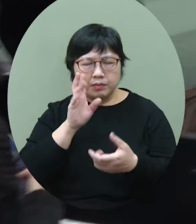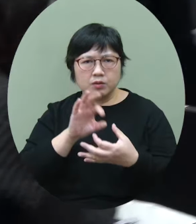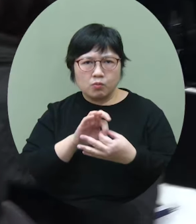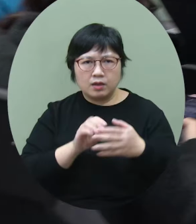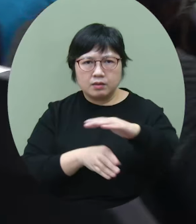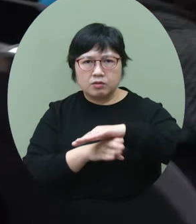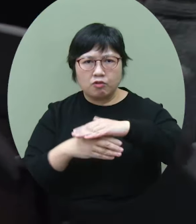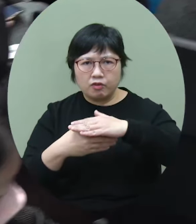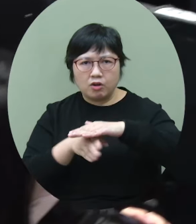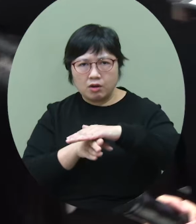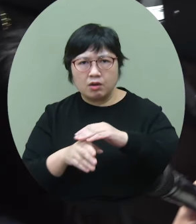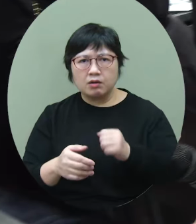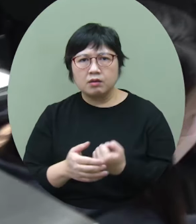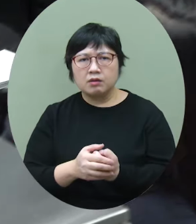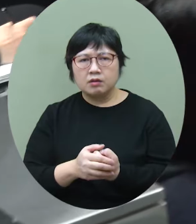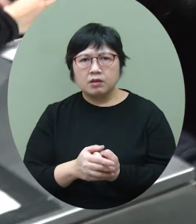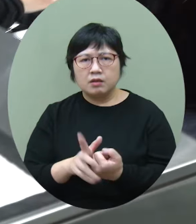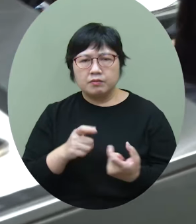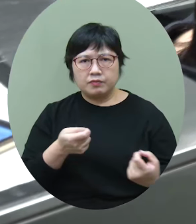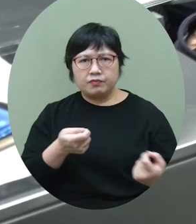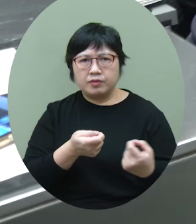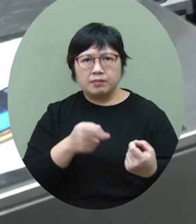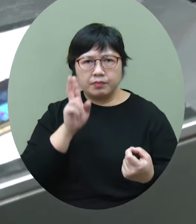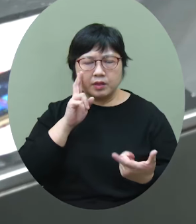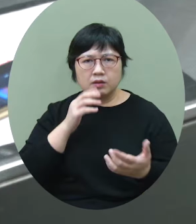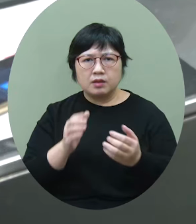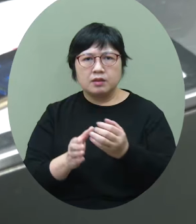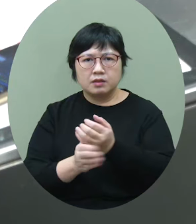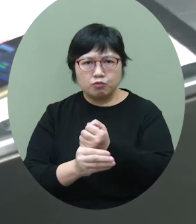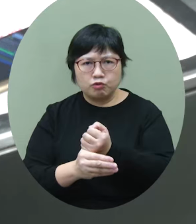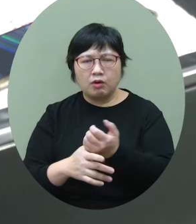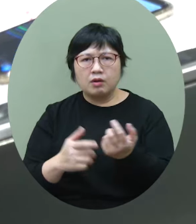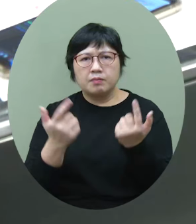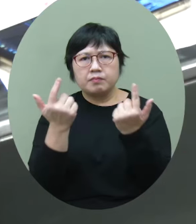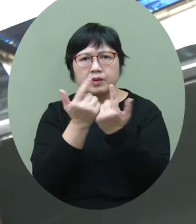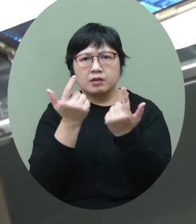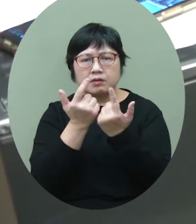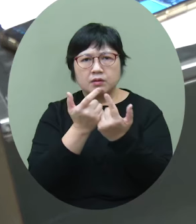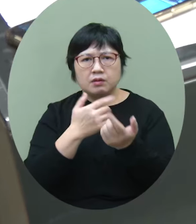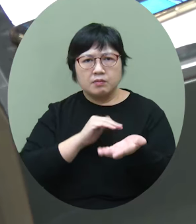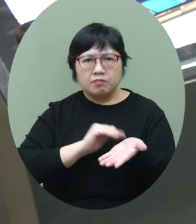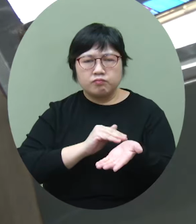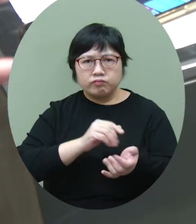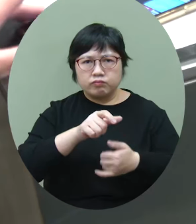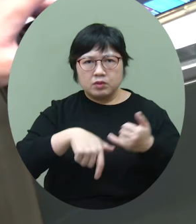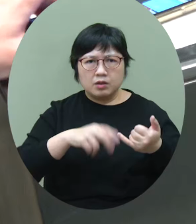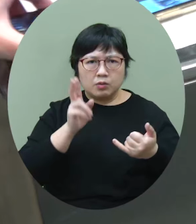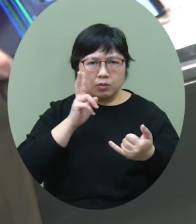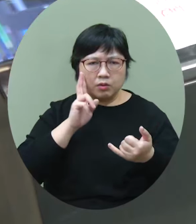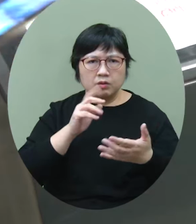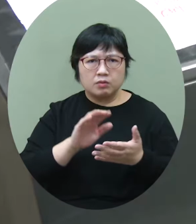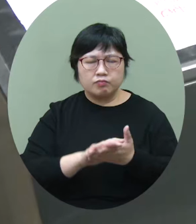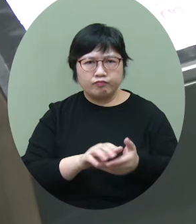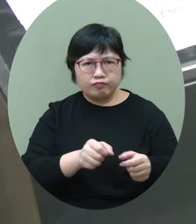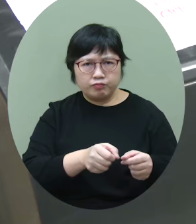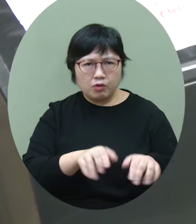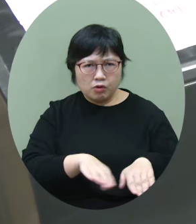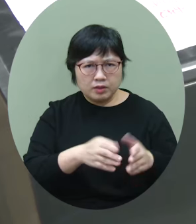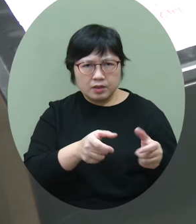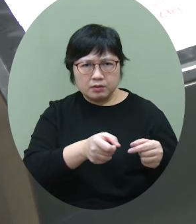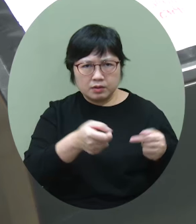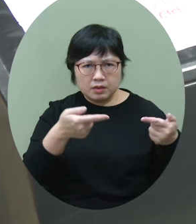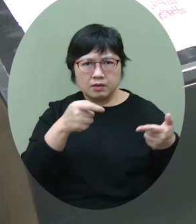咧？咁其實喺附近，即係可能鰂魚涌北角一帶咧，嗰個個案其實都似乎即係開始有啲多啦。咁亦都